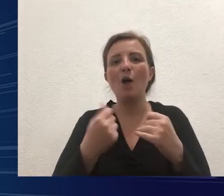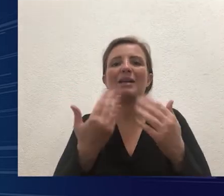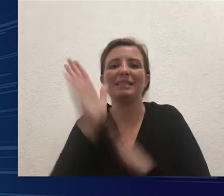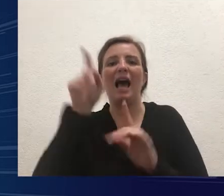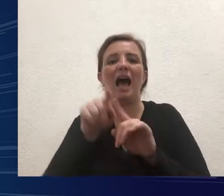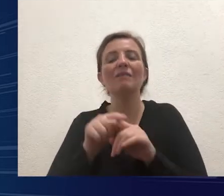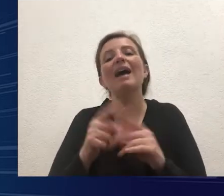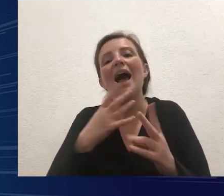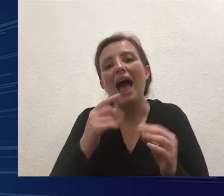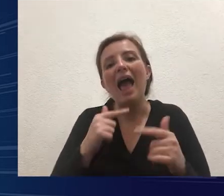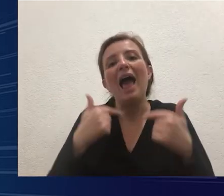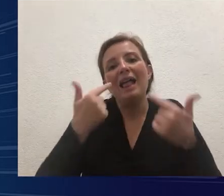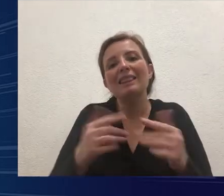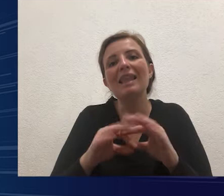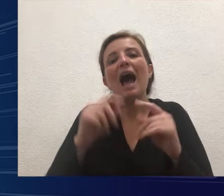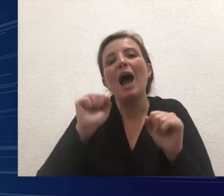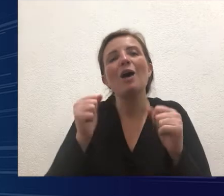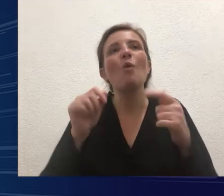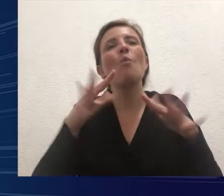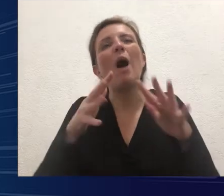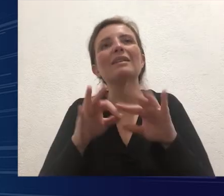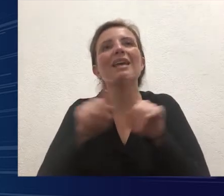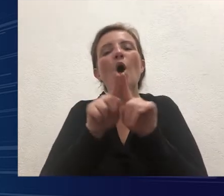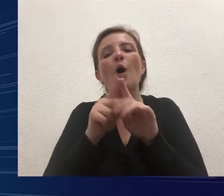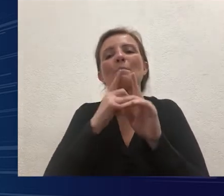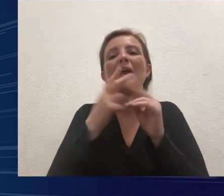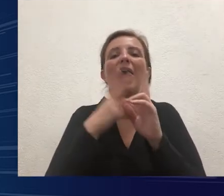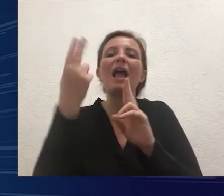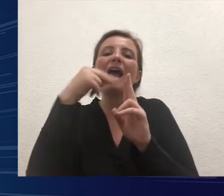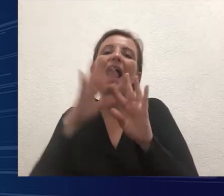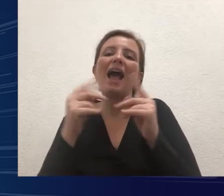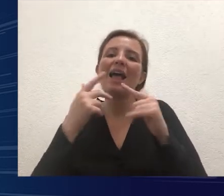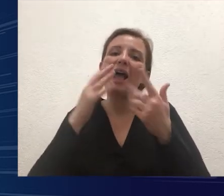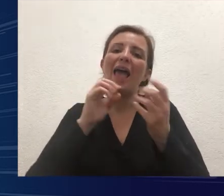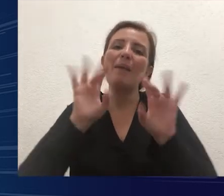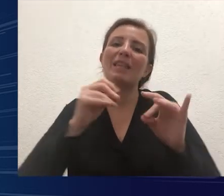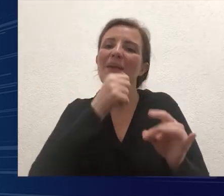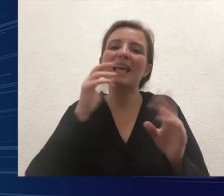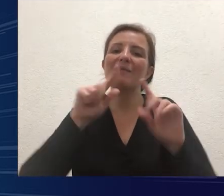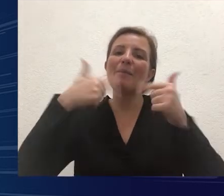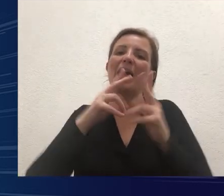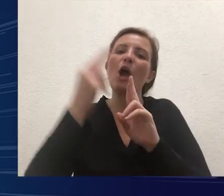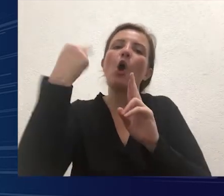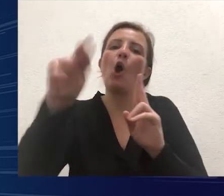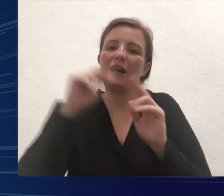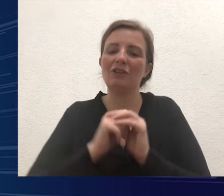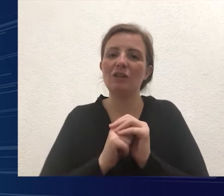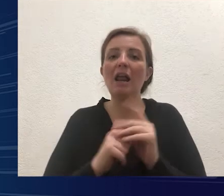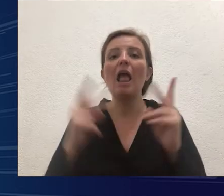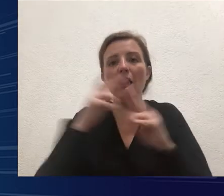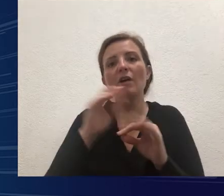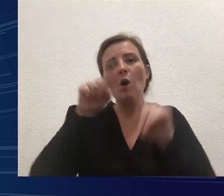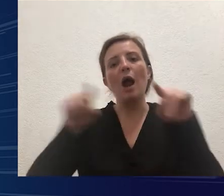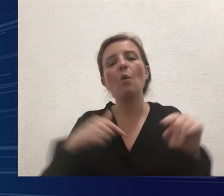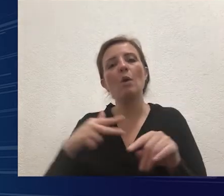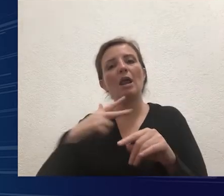problematicità e addirittura assegnano un carattere quasi emendativo so teriologica all'epidemia fondo atteggiamento